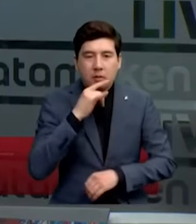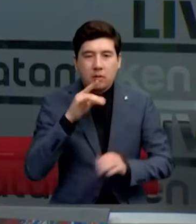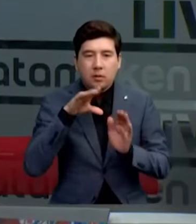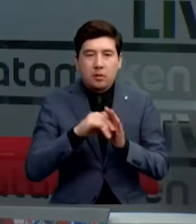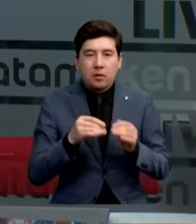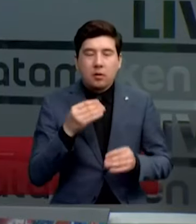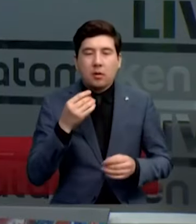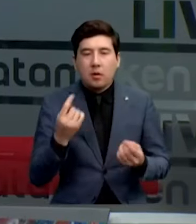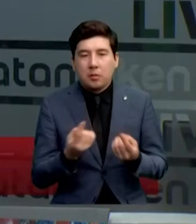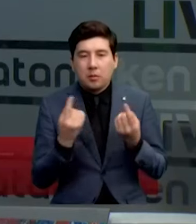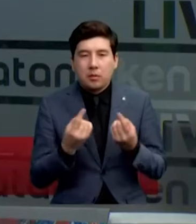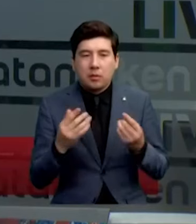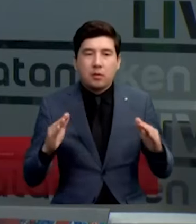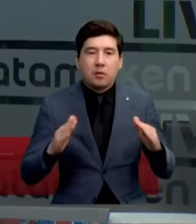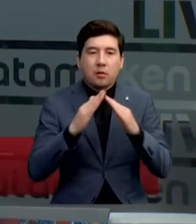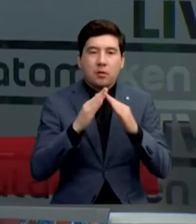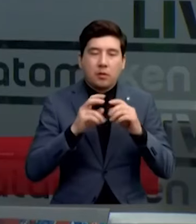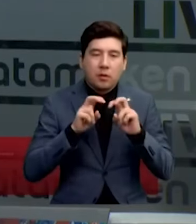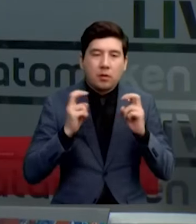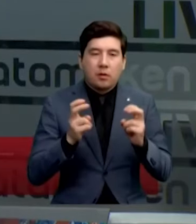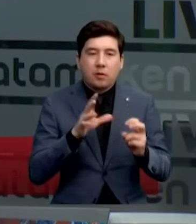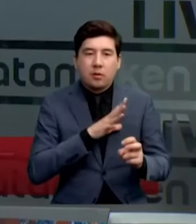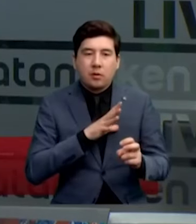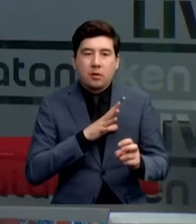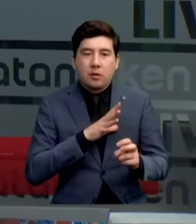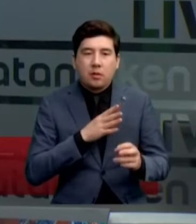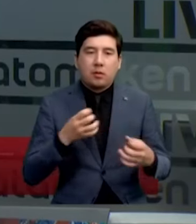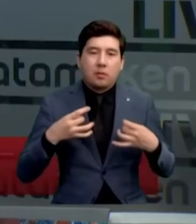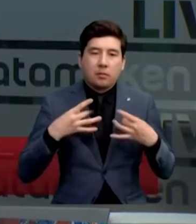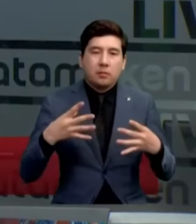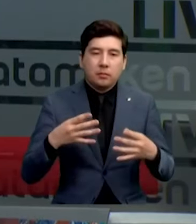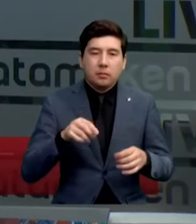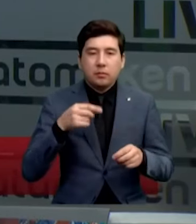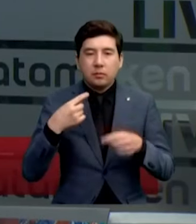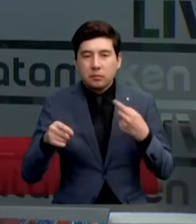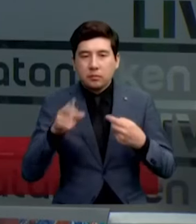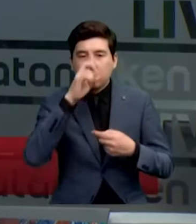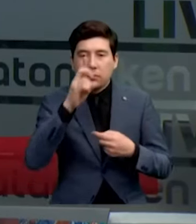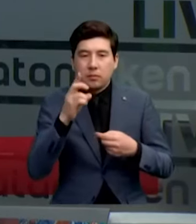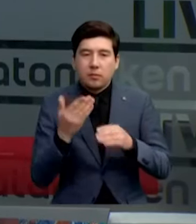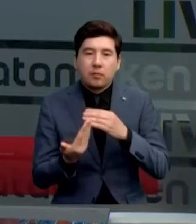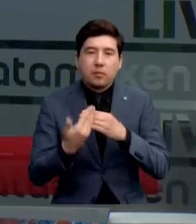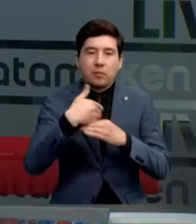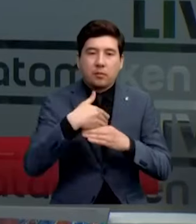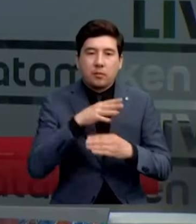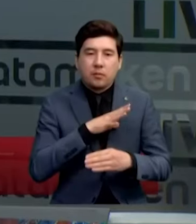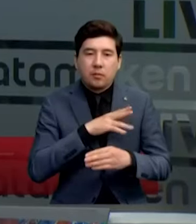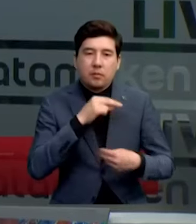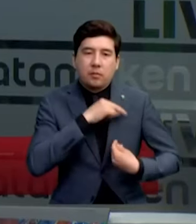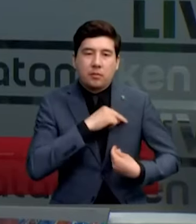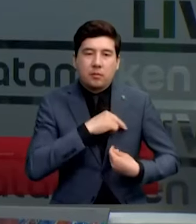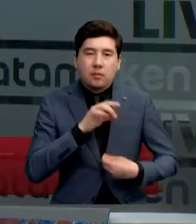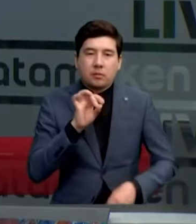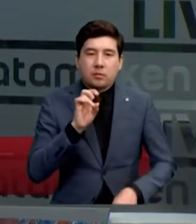бүгін Отпан таудың басында жиналды. Биылғы амал мерекесіне көрші шет елдерден де меймандар келген. Өңірдегі әріптесім Жадыра